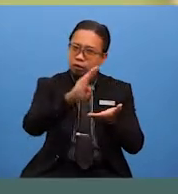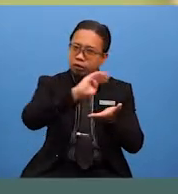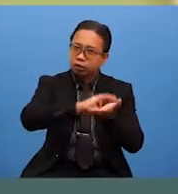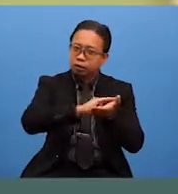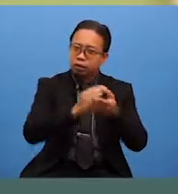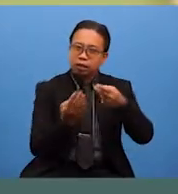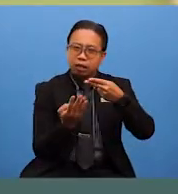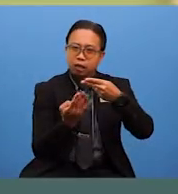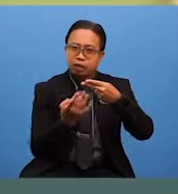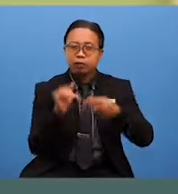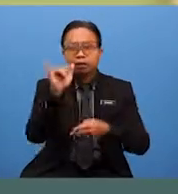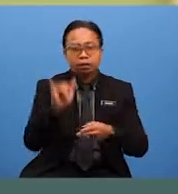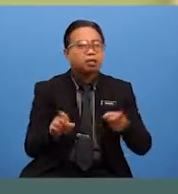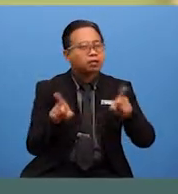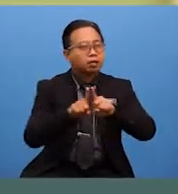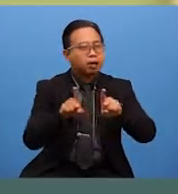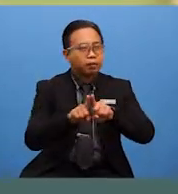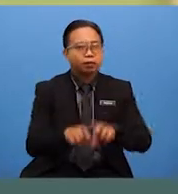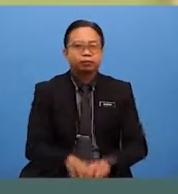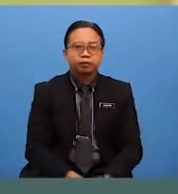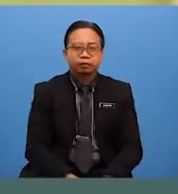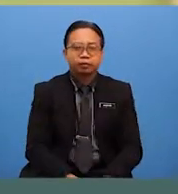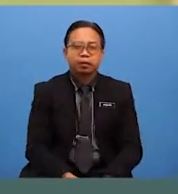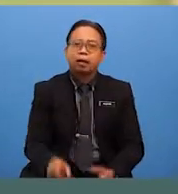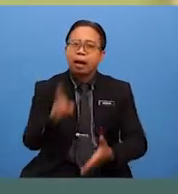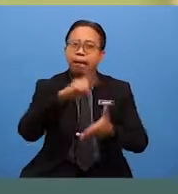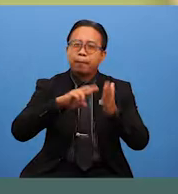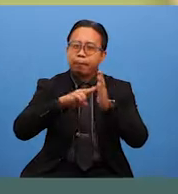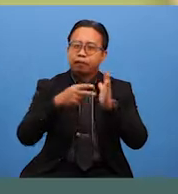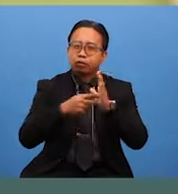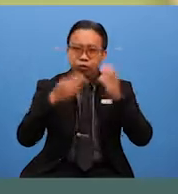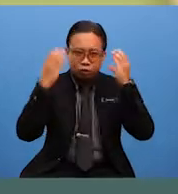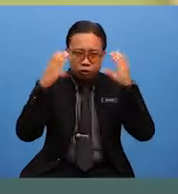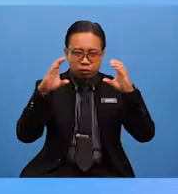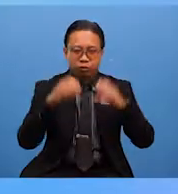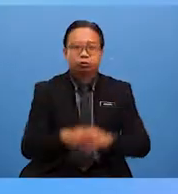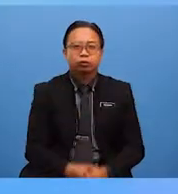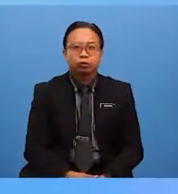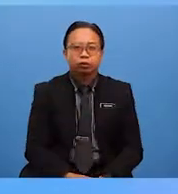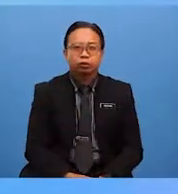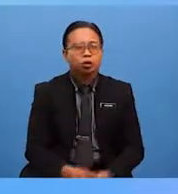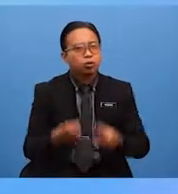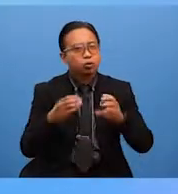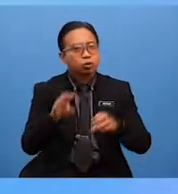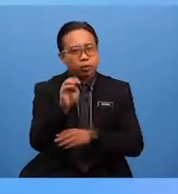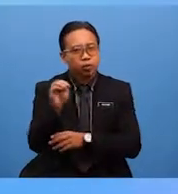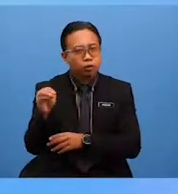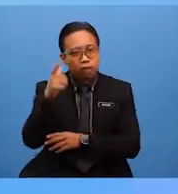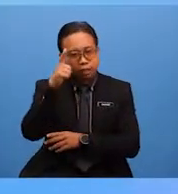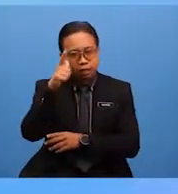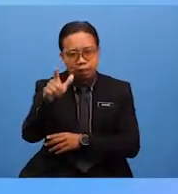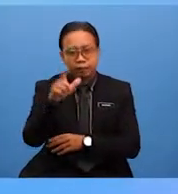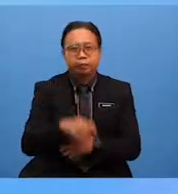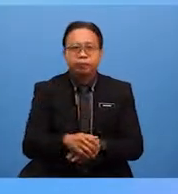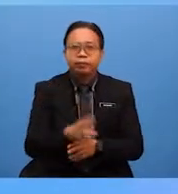hubel yang serupa atau masuk cego begini coba murid lihat Parai